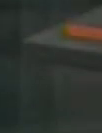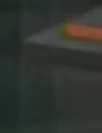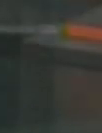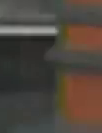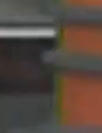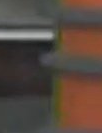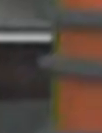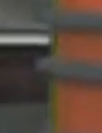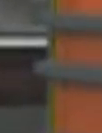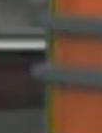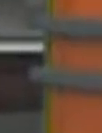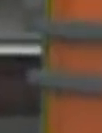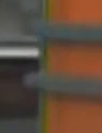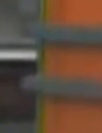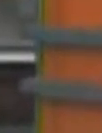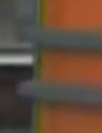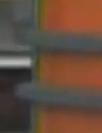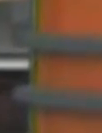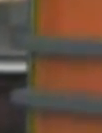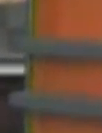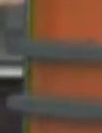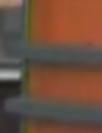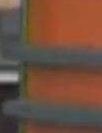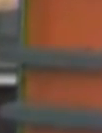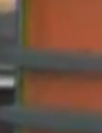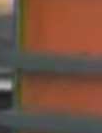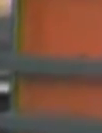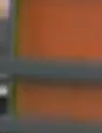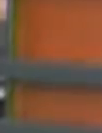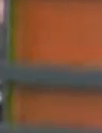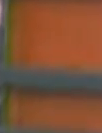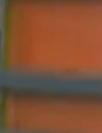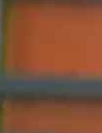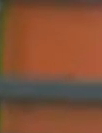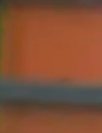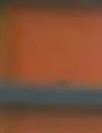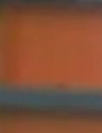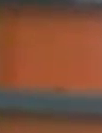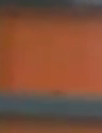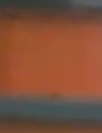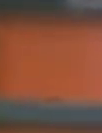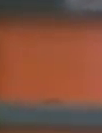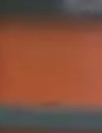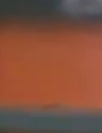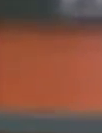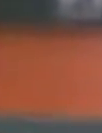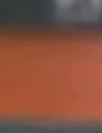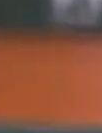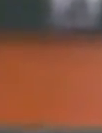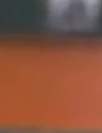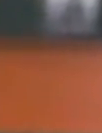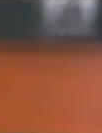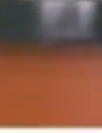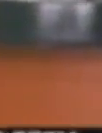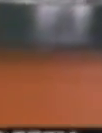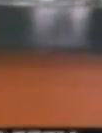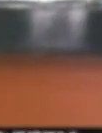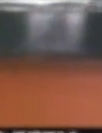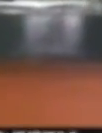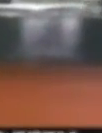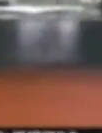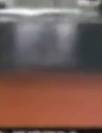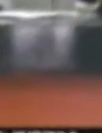Mayor Cheryl, happy Labor's Day. Oo nga. Sa lahat ng mga manggagawa po natin dyan. And anyway, kalbaryo po para sa marami ang grabing init